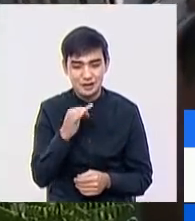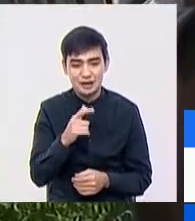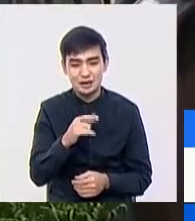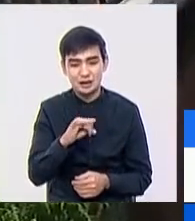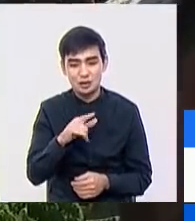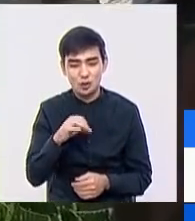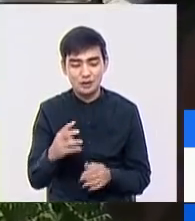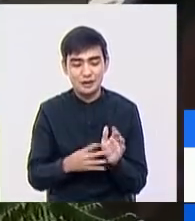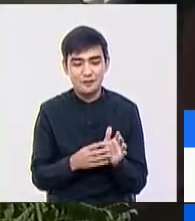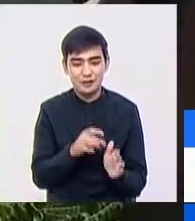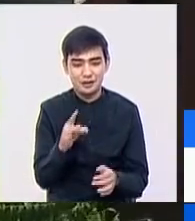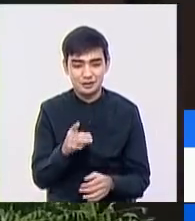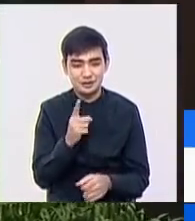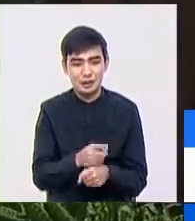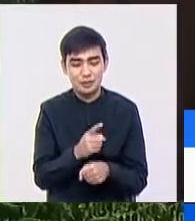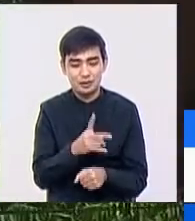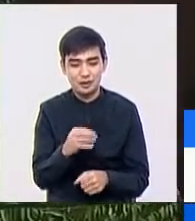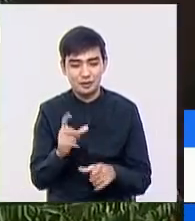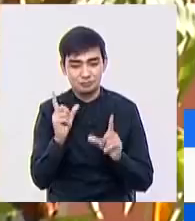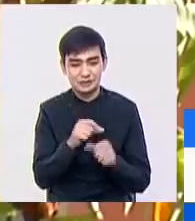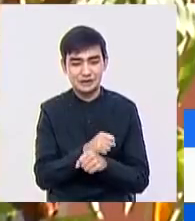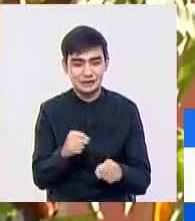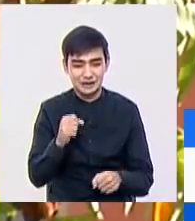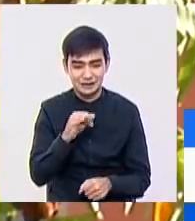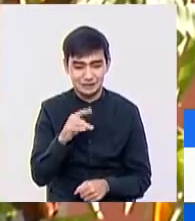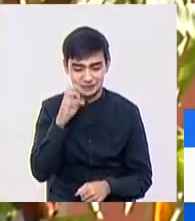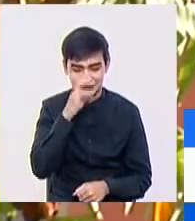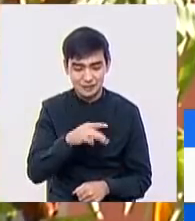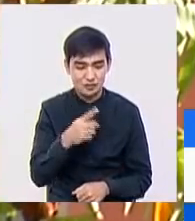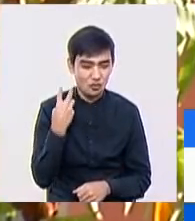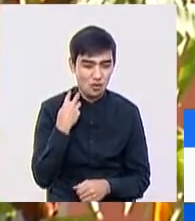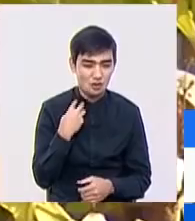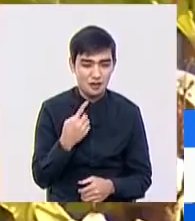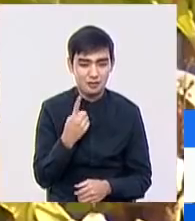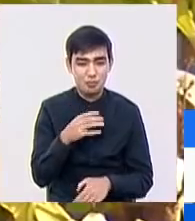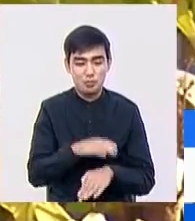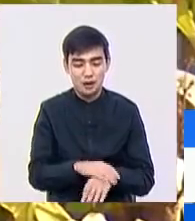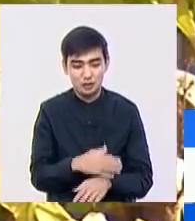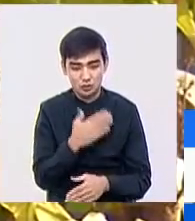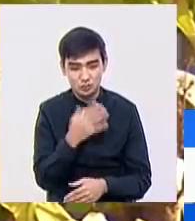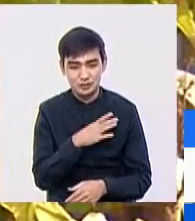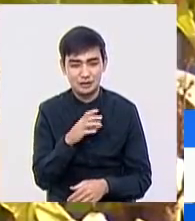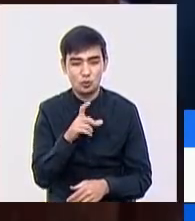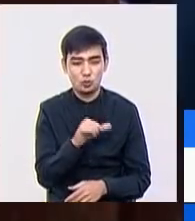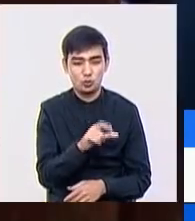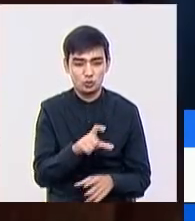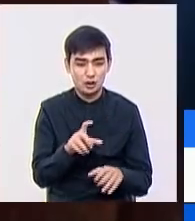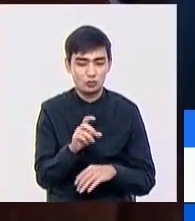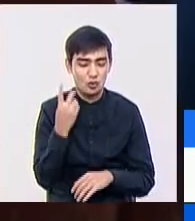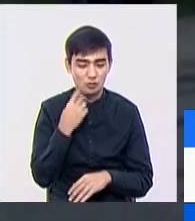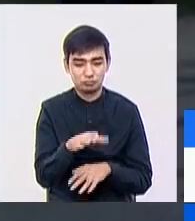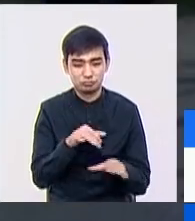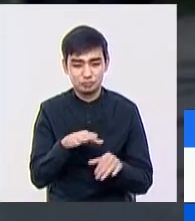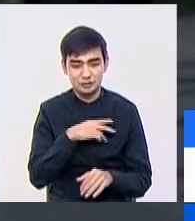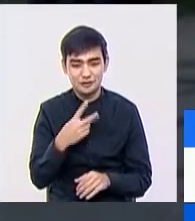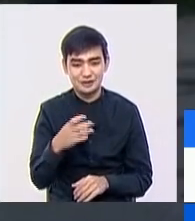Дужнову 9 раз выставляли запрет на выезд из страны. Кроме того, он задолжал не только банкам, но и брал взаймы у людей. Напомним, 20